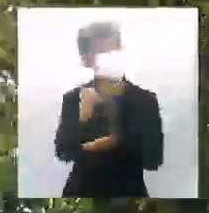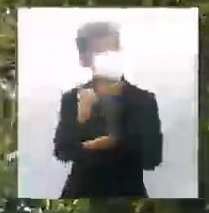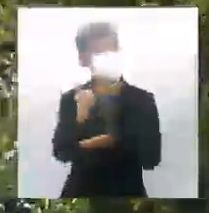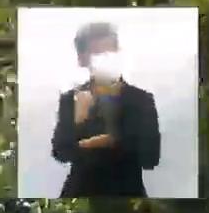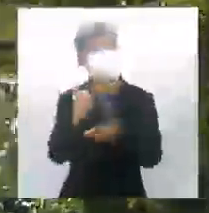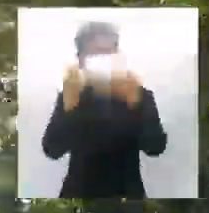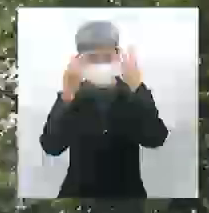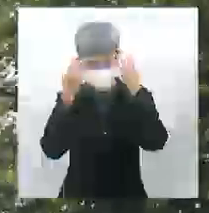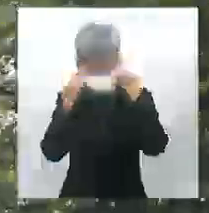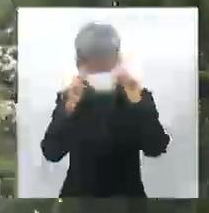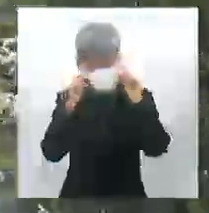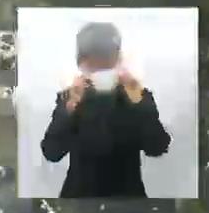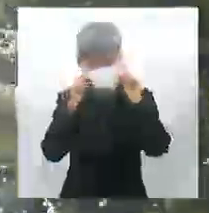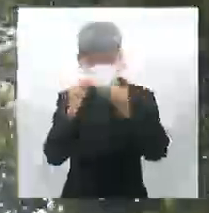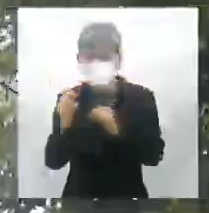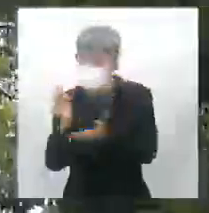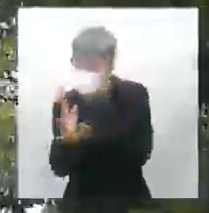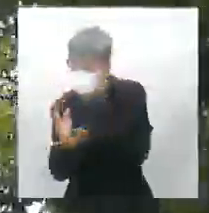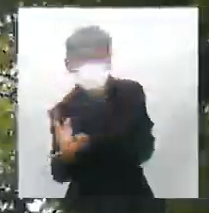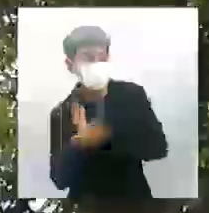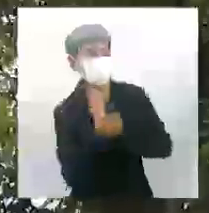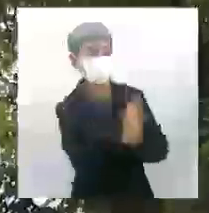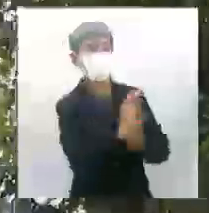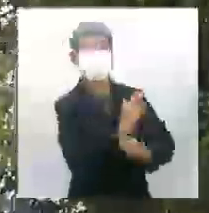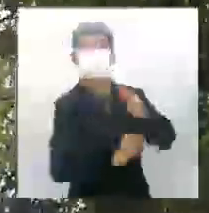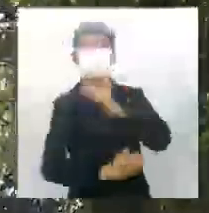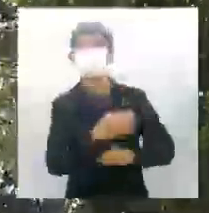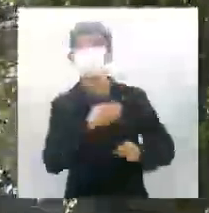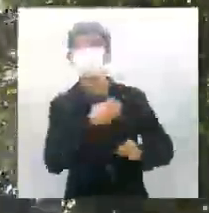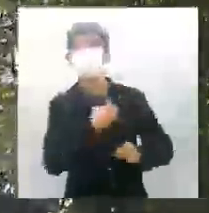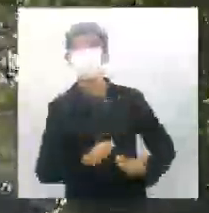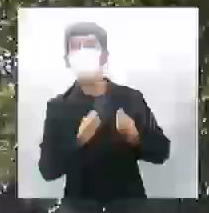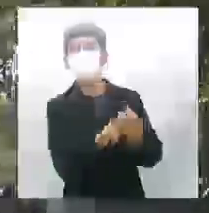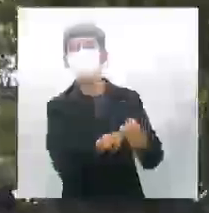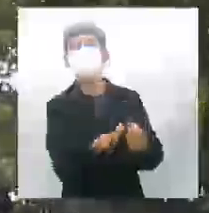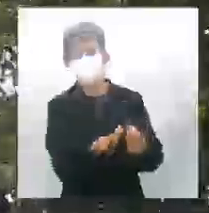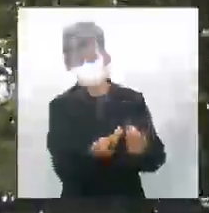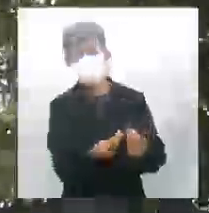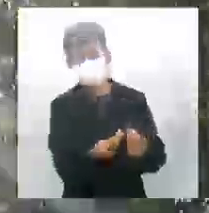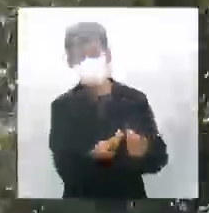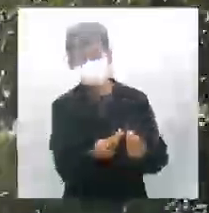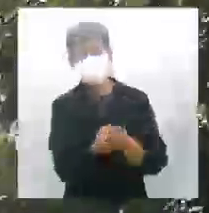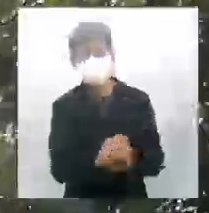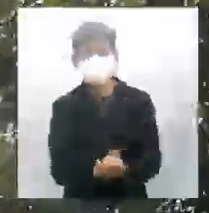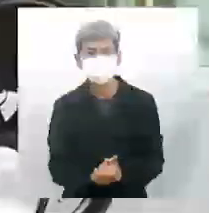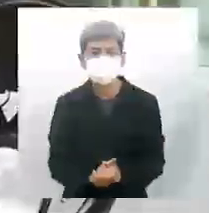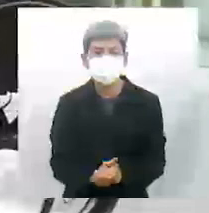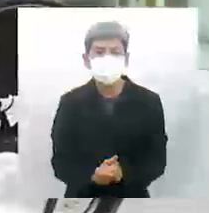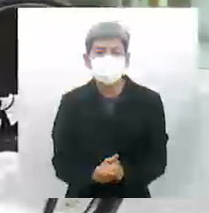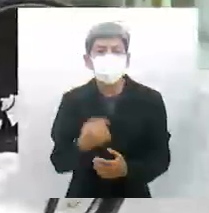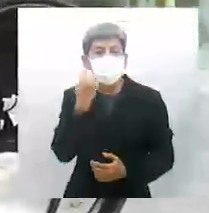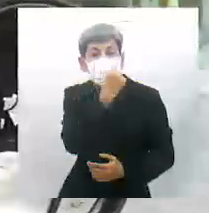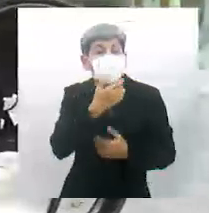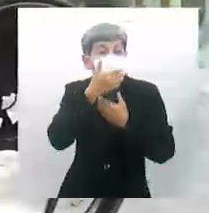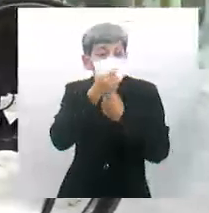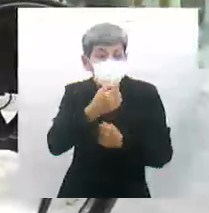วก็ท่านนายกเองก็จะเอาไปบริจาคให้คนพิการที่ต้องการของใช้พวกนี้ในต่อไปอีกสำหรับใคร